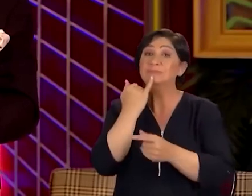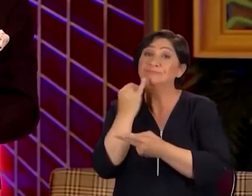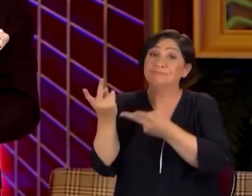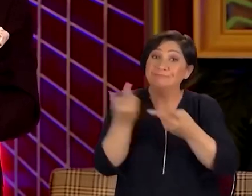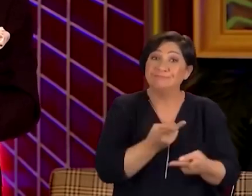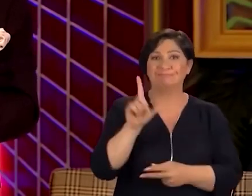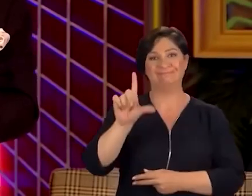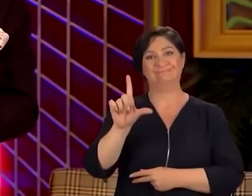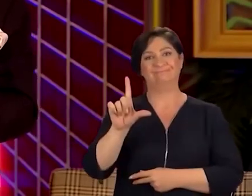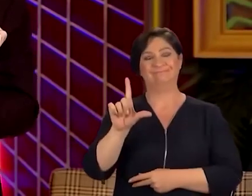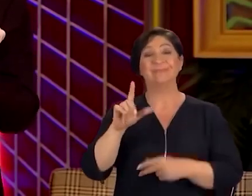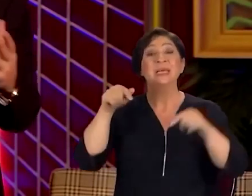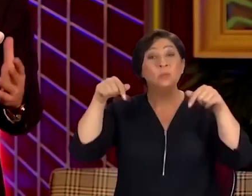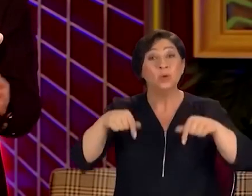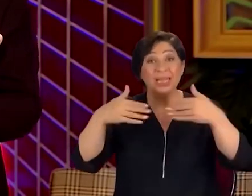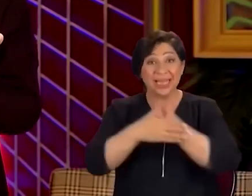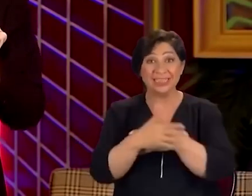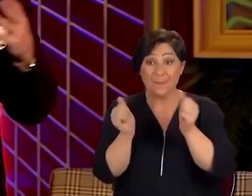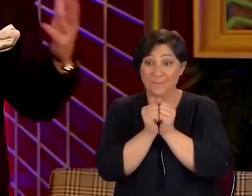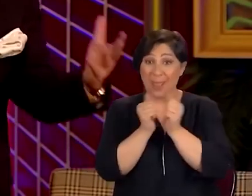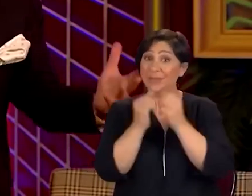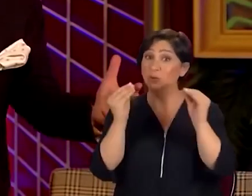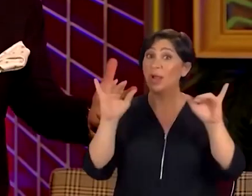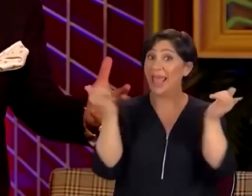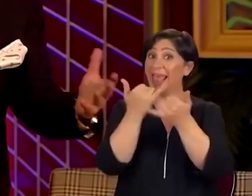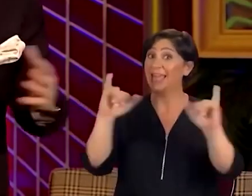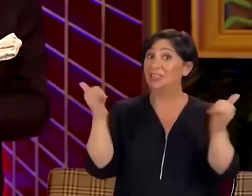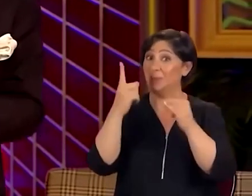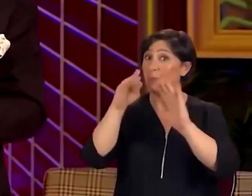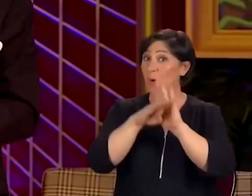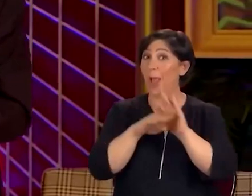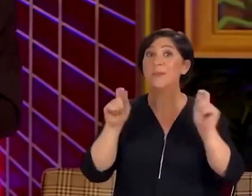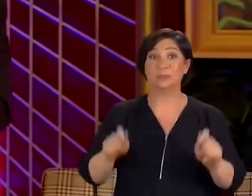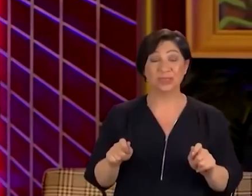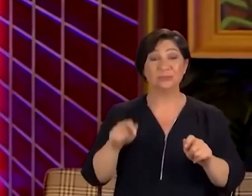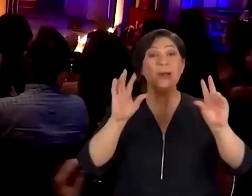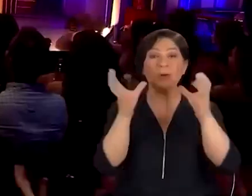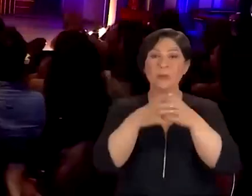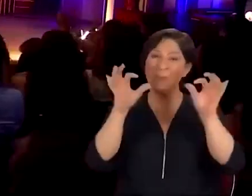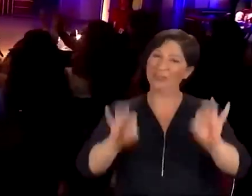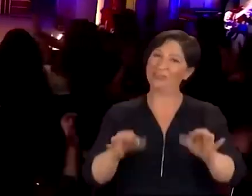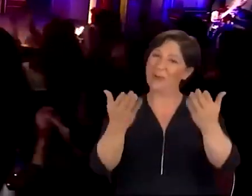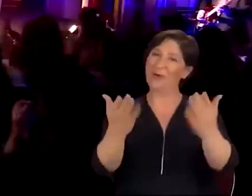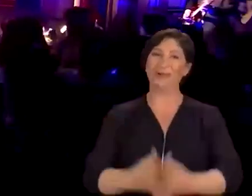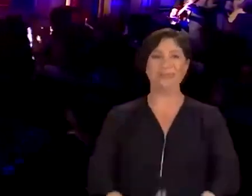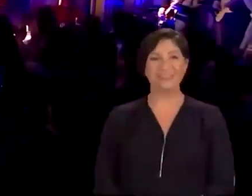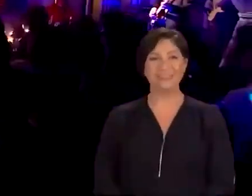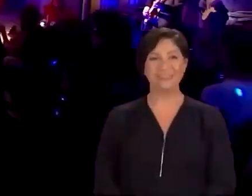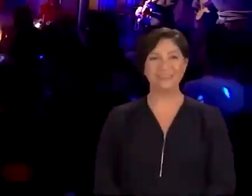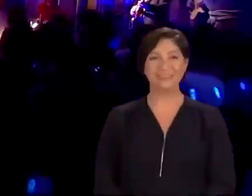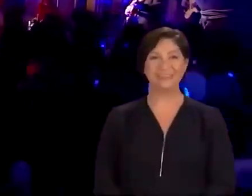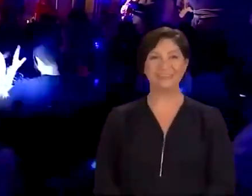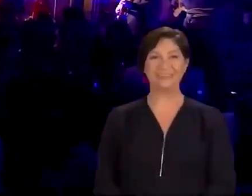etmemiz gerekiyor. Bu gece beraber çok eğlenceli bir program yapacağız bu saatlerde.